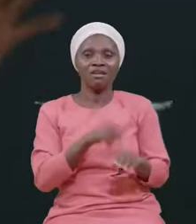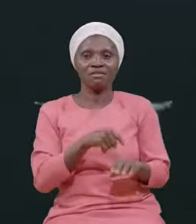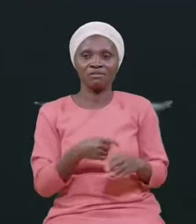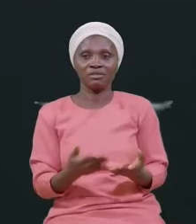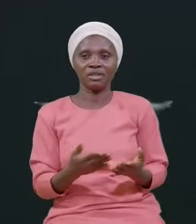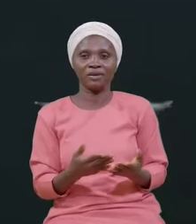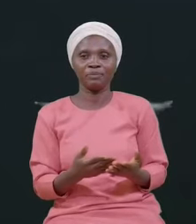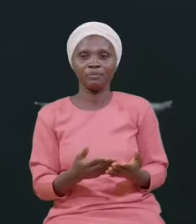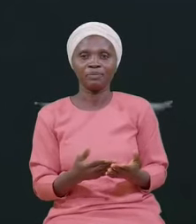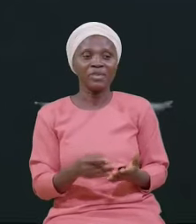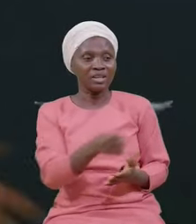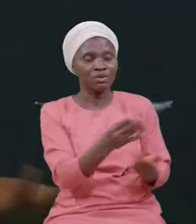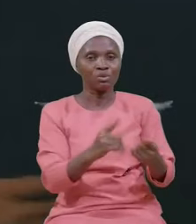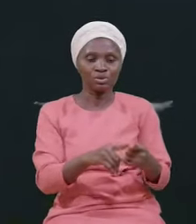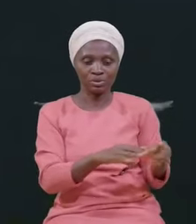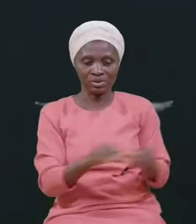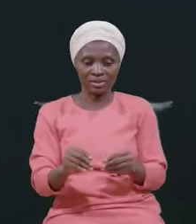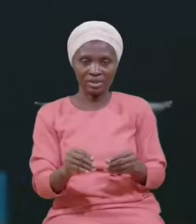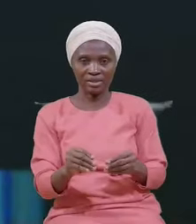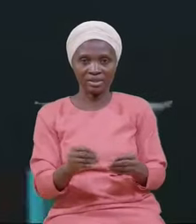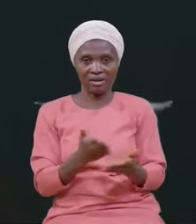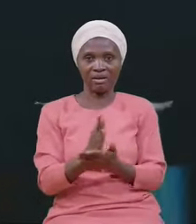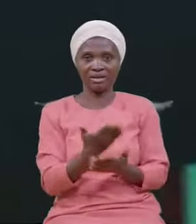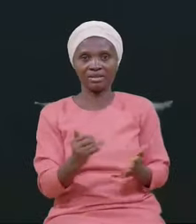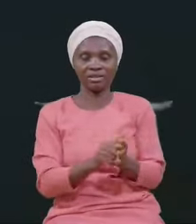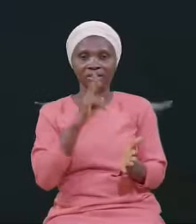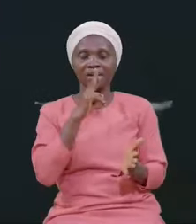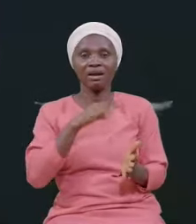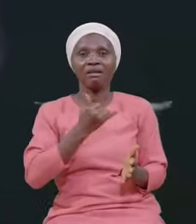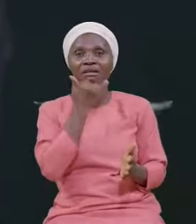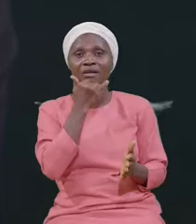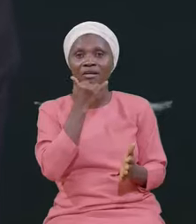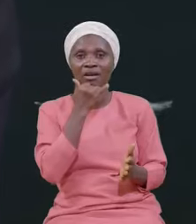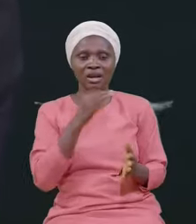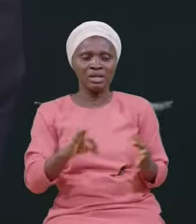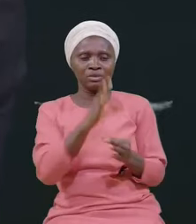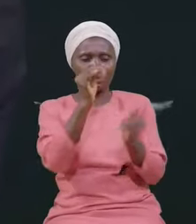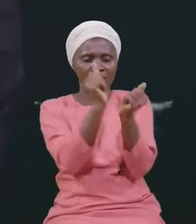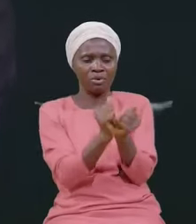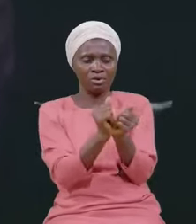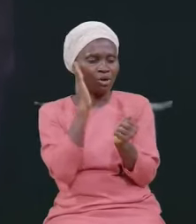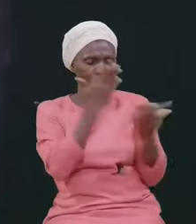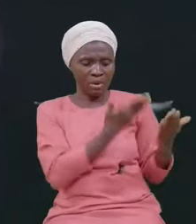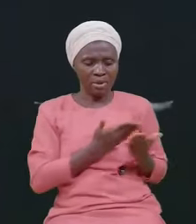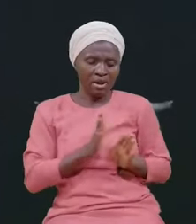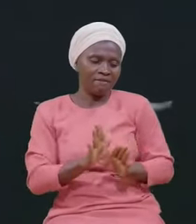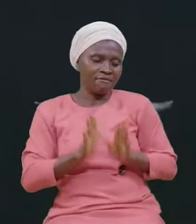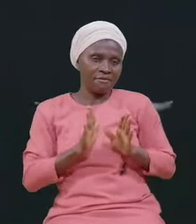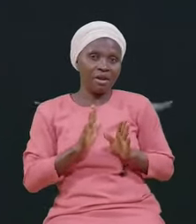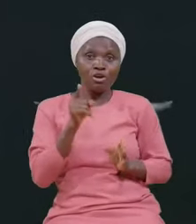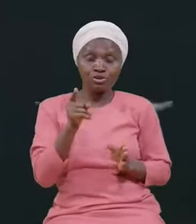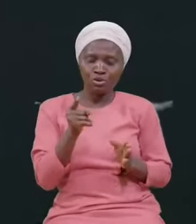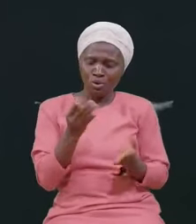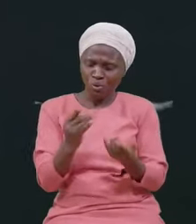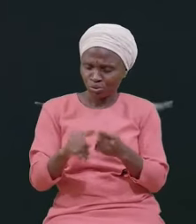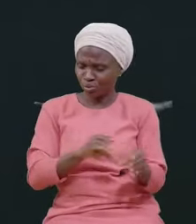Quand tu veux corriger les choses, tu auras peur. Quand tu veux faire ta restitution, l'esprit de servitude va apporter la peur dans ton cœur.